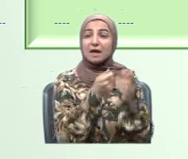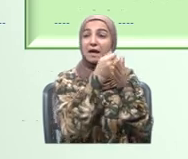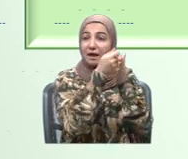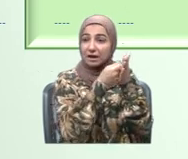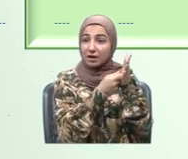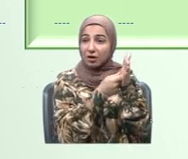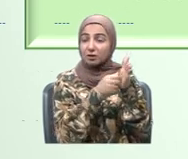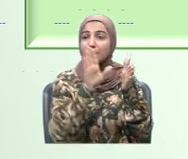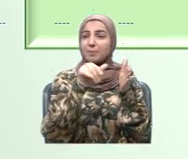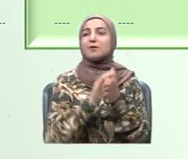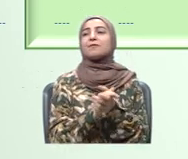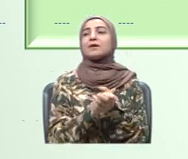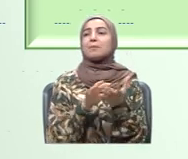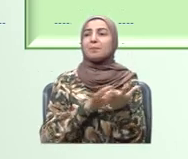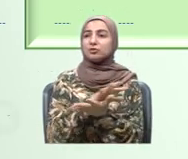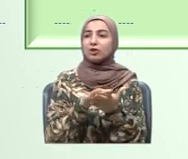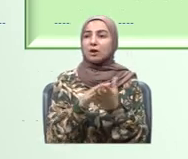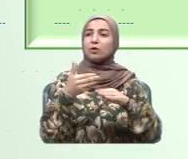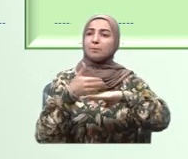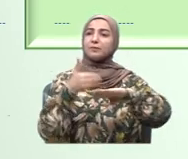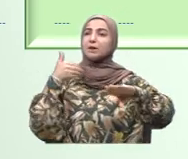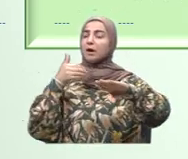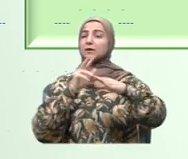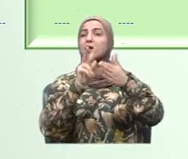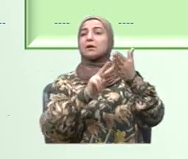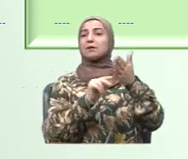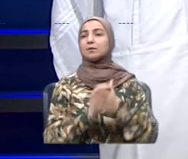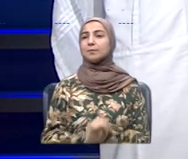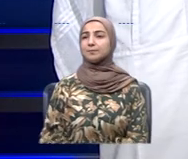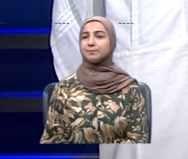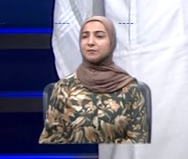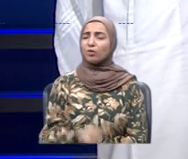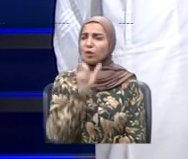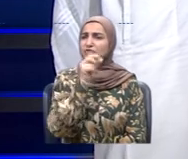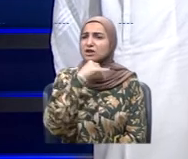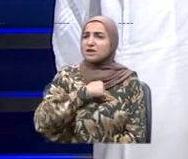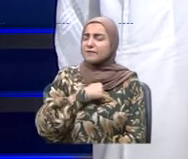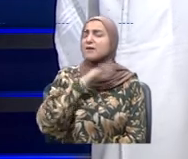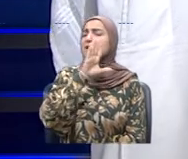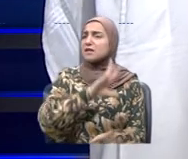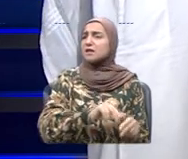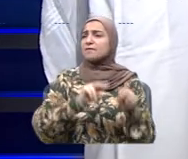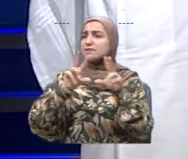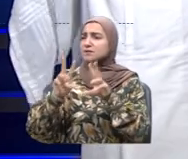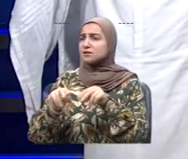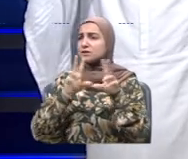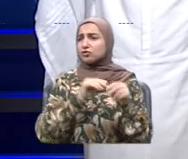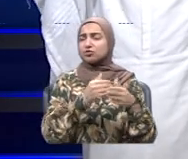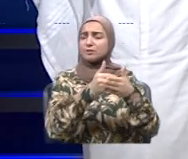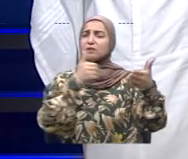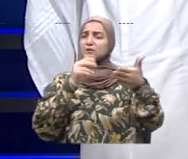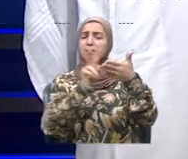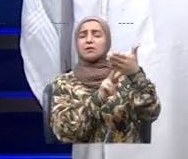نفسه من مسألة العزوف عن القراءة، فلم يجعل نفسه بريئا من هذه